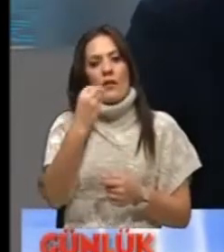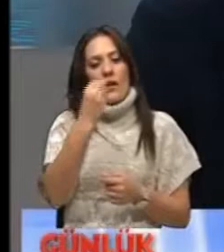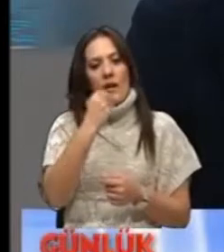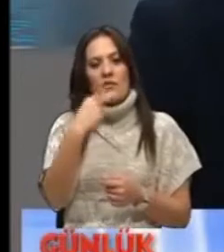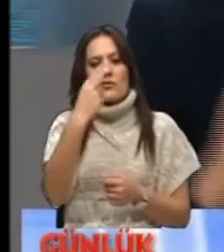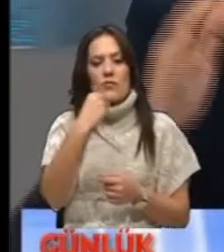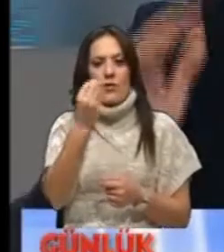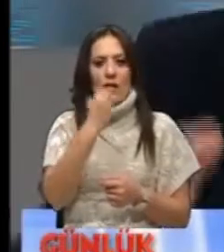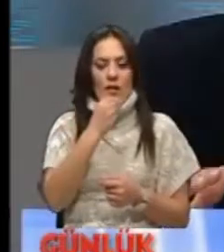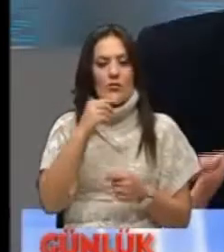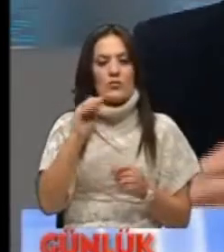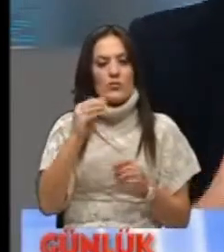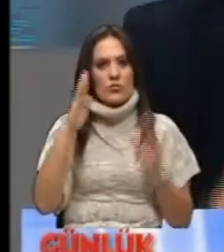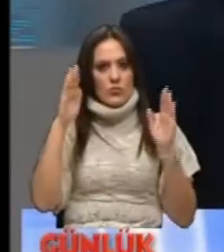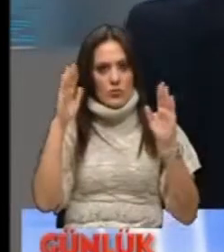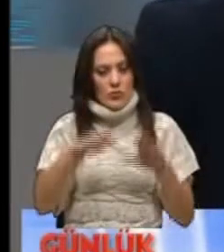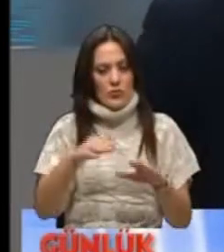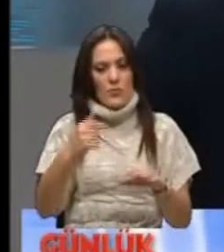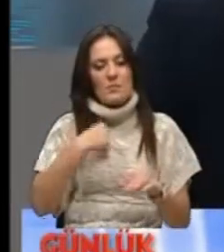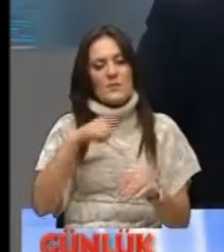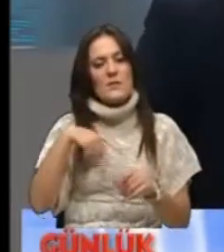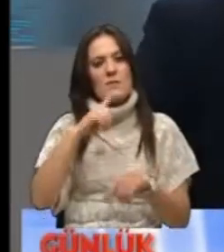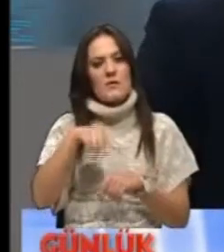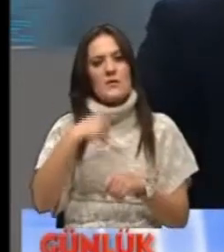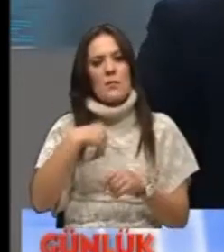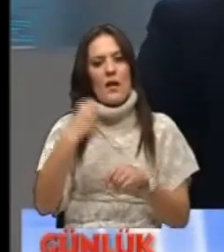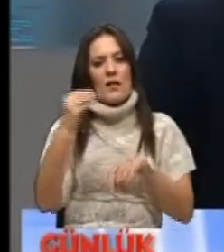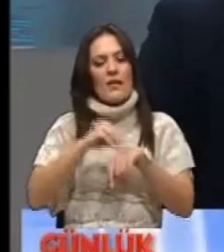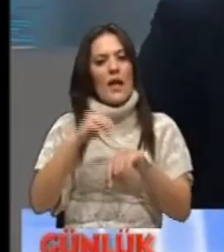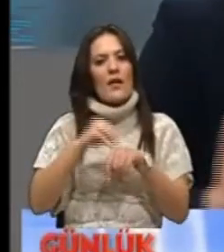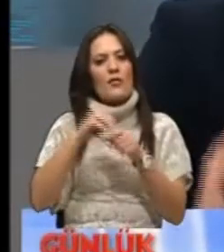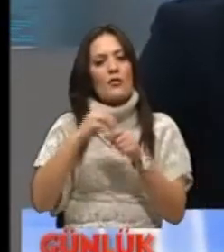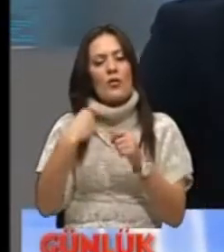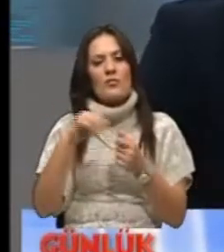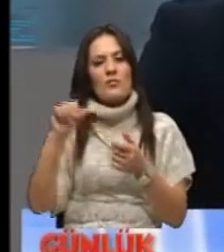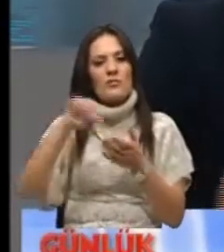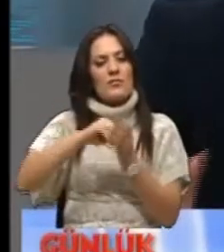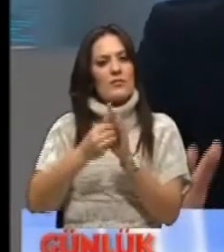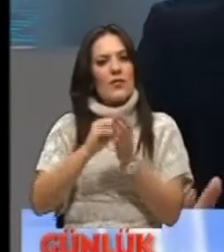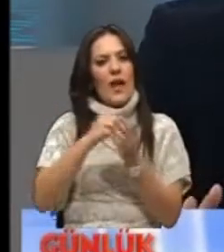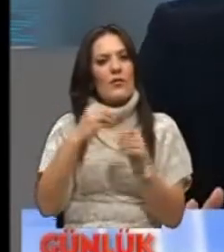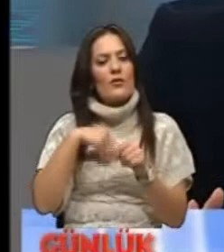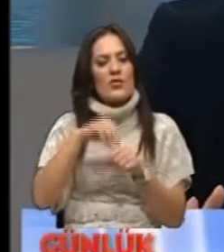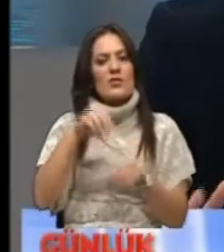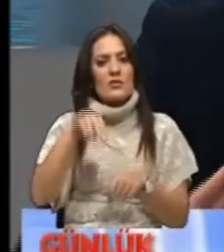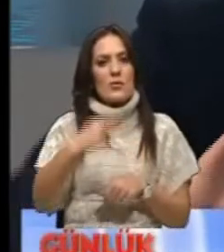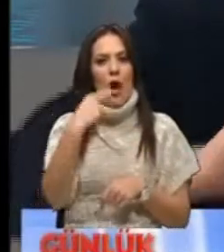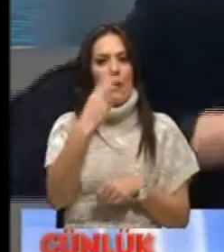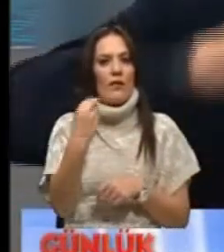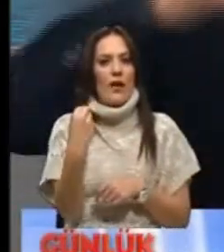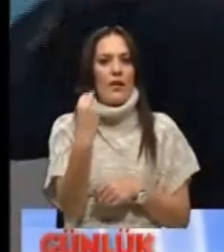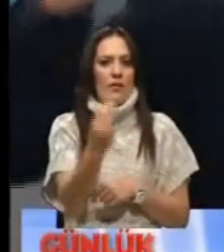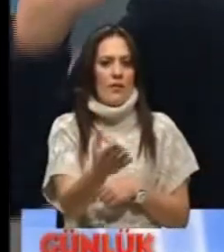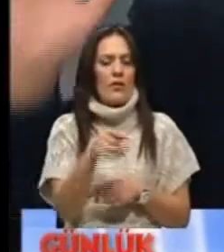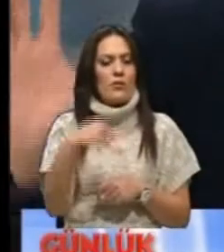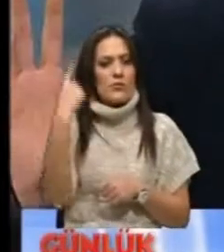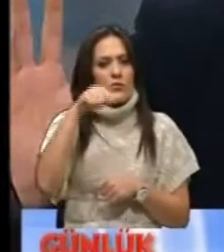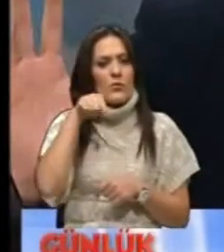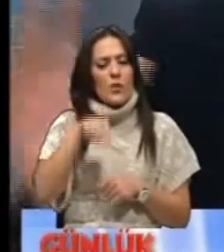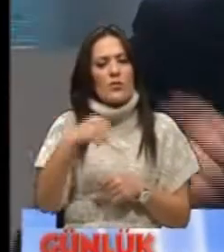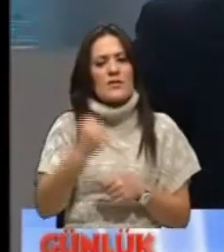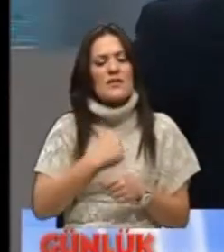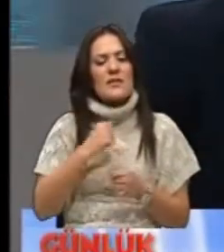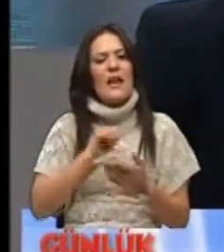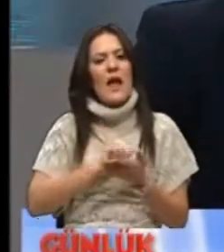Ağlama çikolata ye. Çocuk düştü. Bizim zamanımızda tentridiyotla gelinirdi. Hemen şimdi gofretle geliniyor. Şimdi gofretle geliniyor. Çünkü o bütün sıkıntıyı